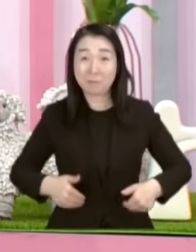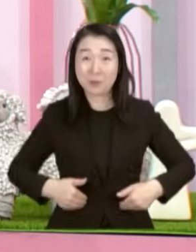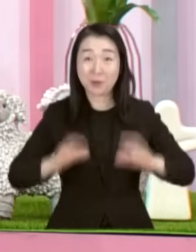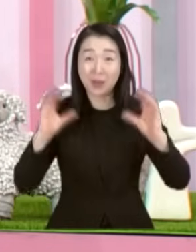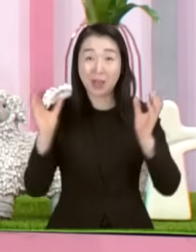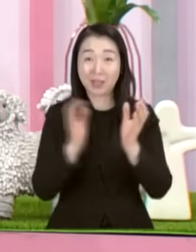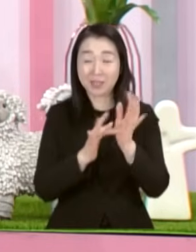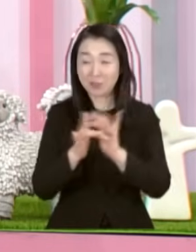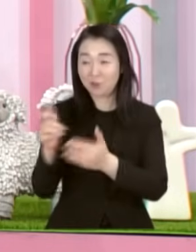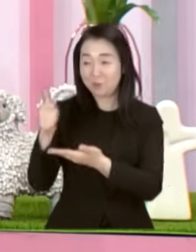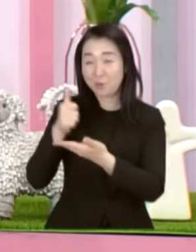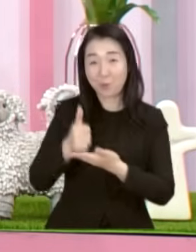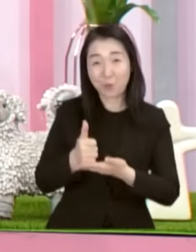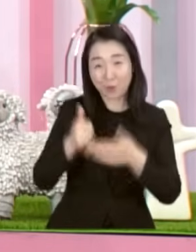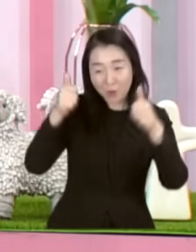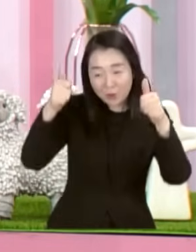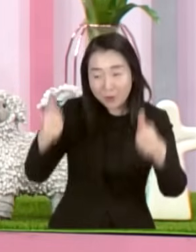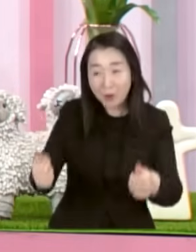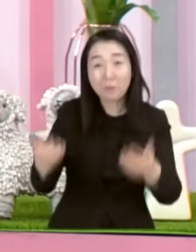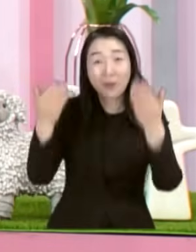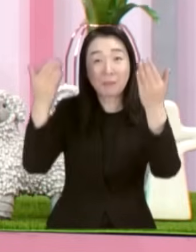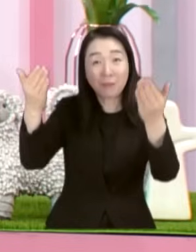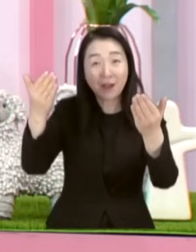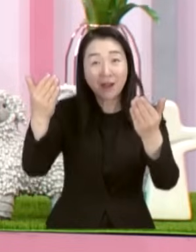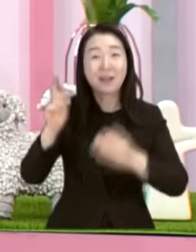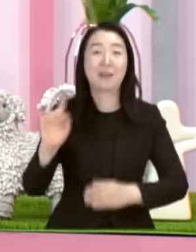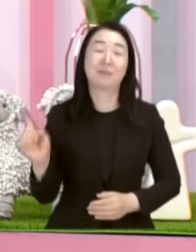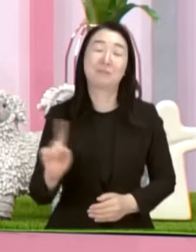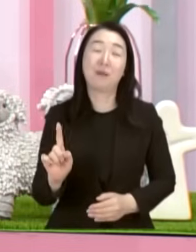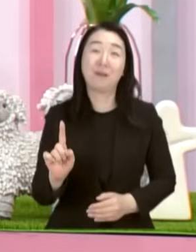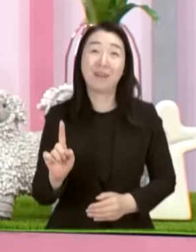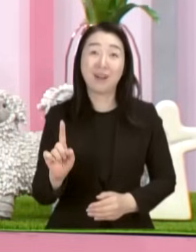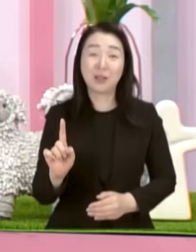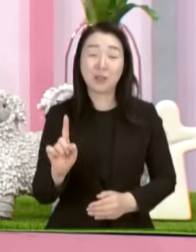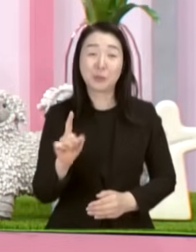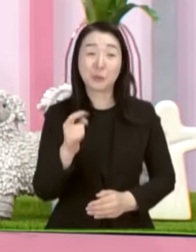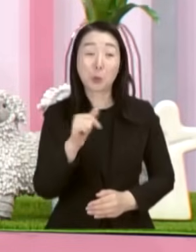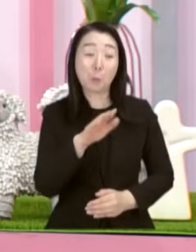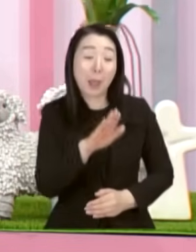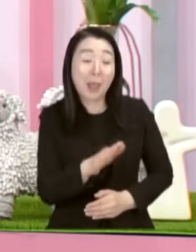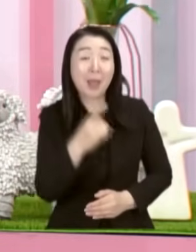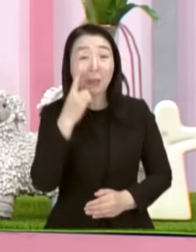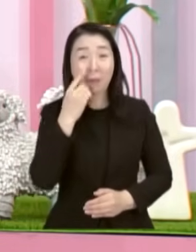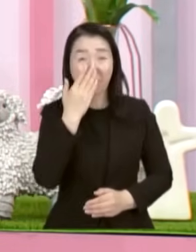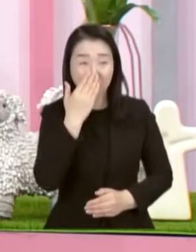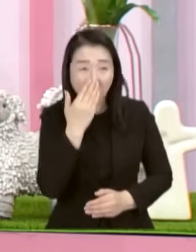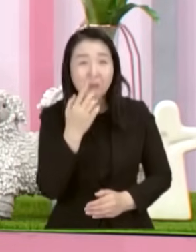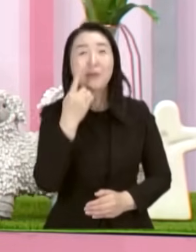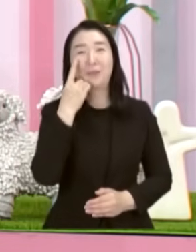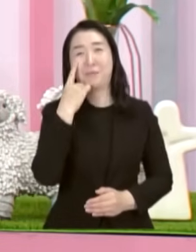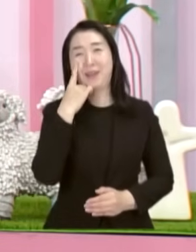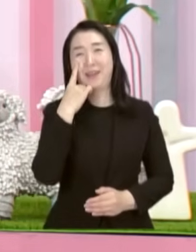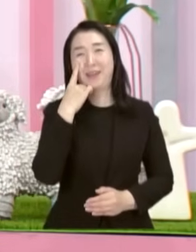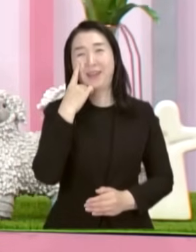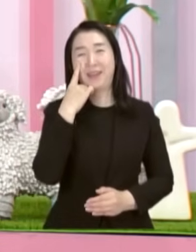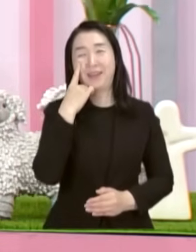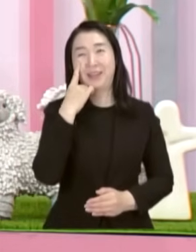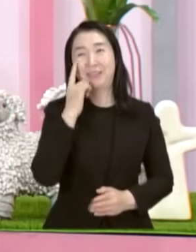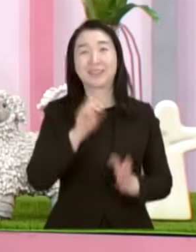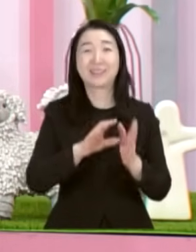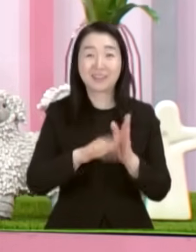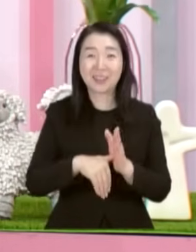아기 예수 모시고 경배할 수 있으려면 한 걸음만 더 내려가시면 한 걸음만 더